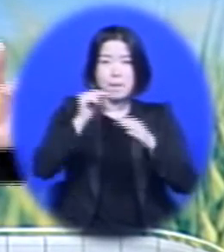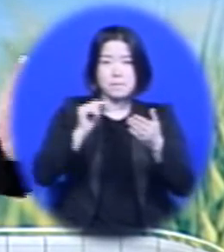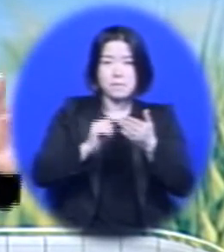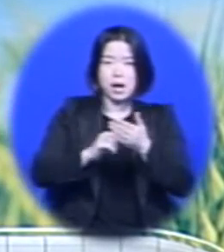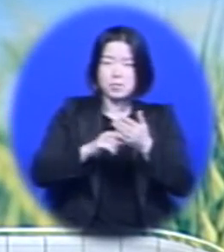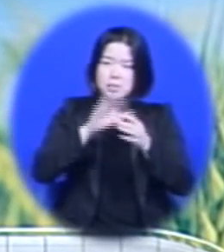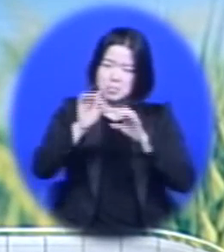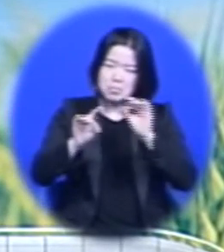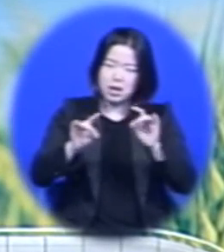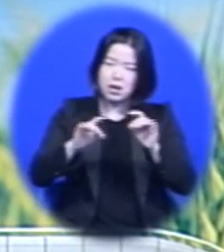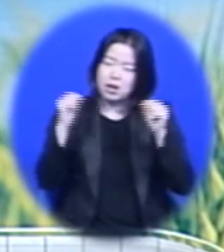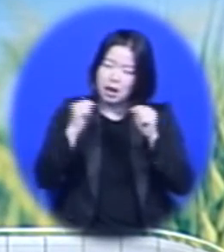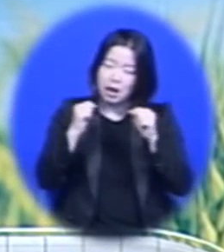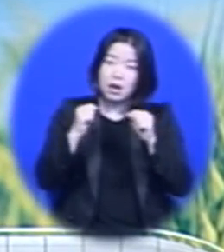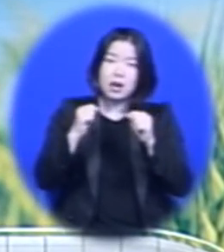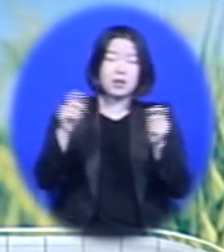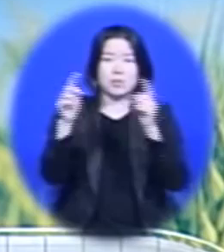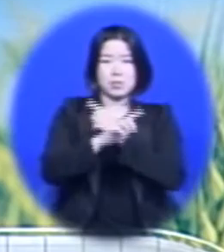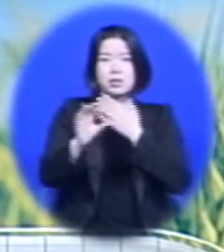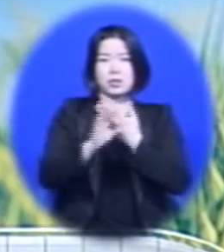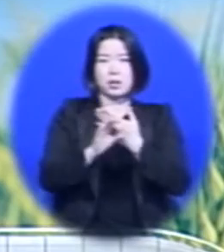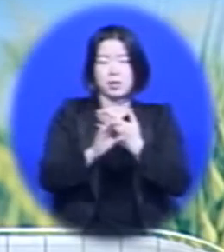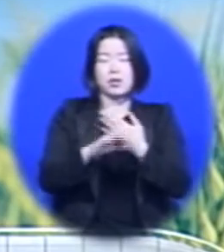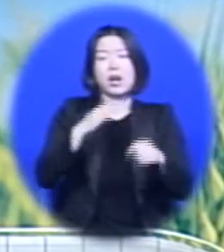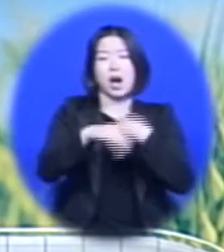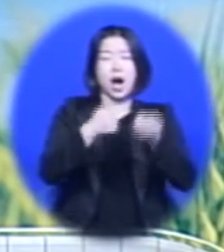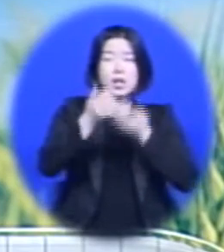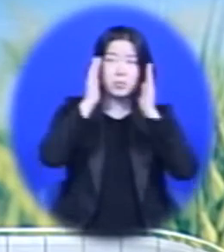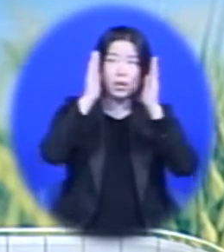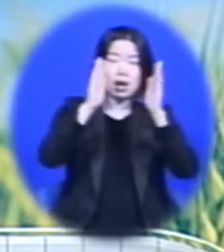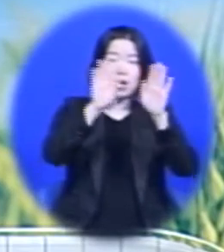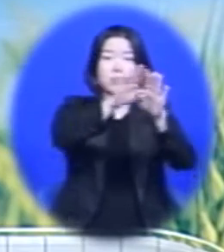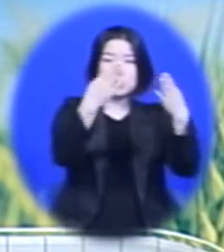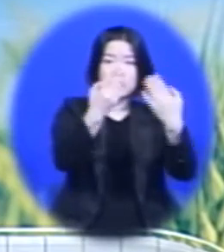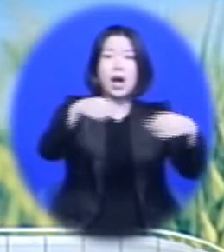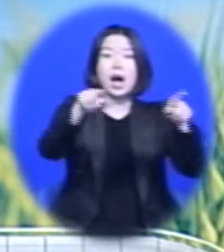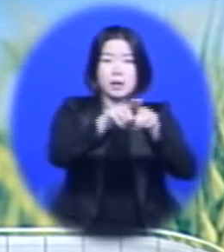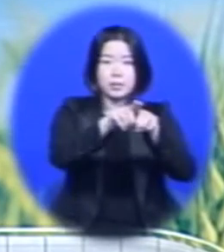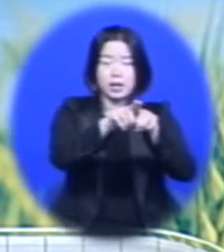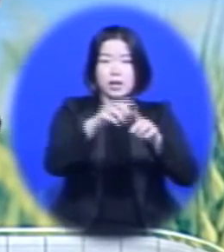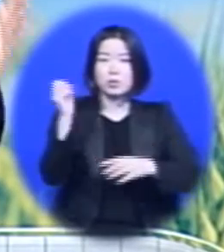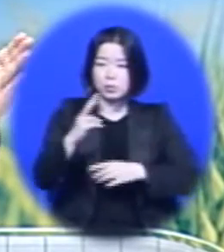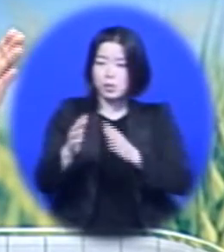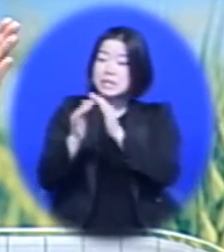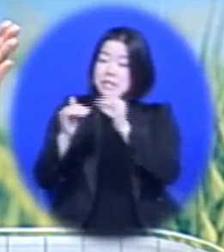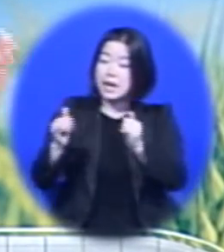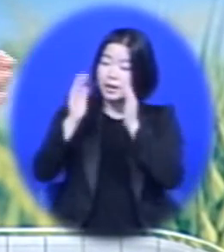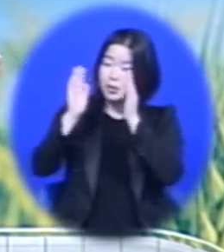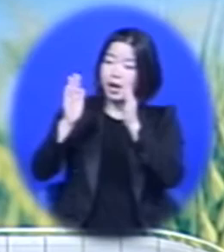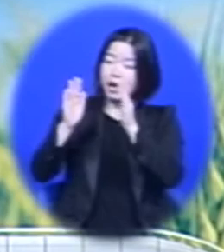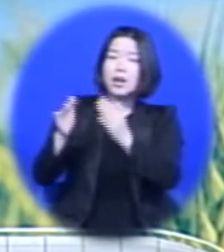메말라버리고 냉랭해졌다면 그렇다면 하나님을 향하여 문이 열린 것과 함께 사람을 향하여도